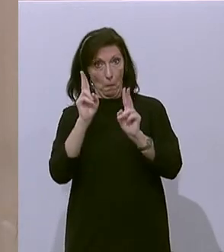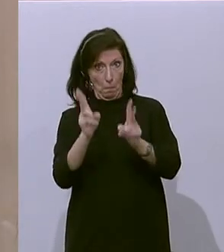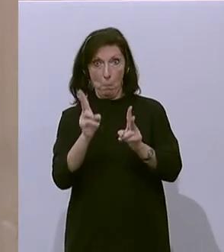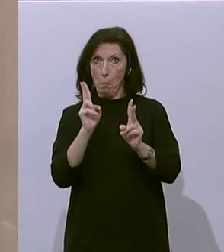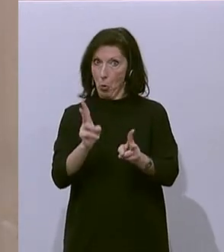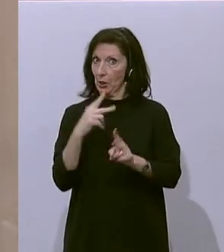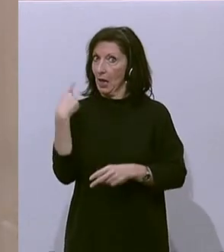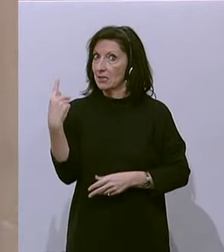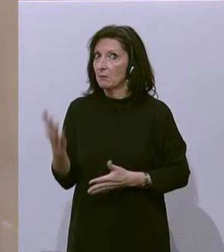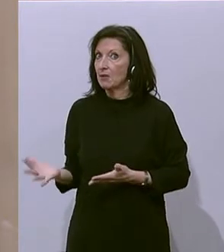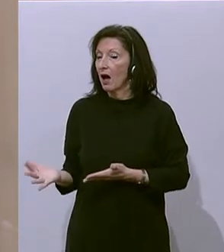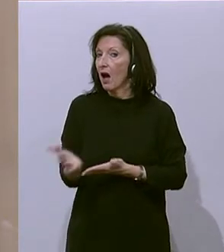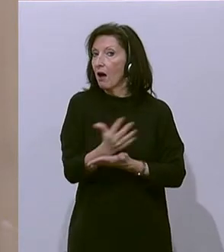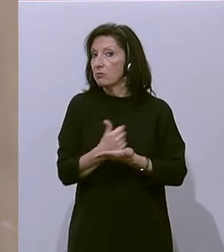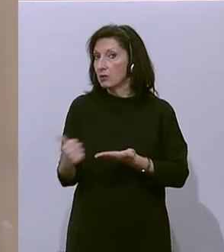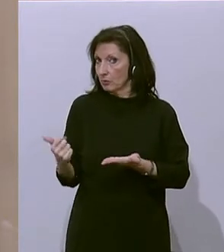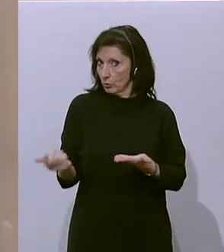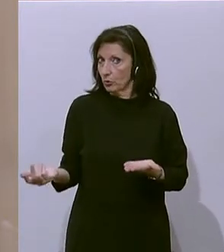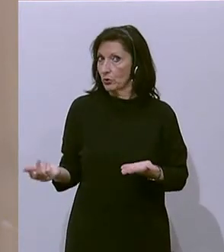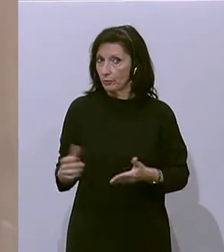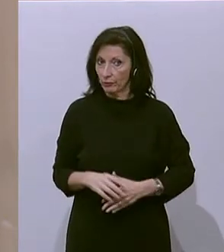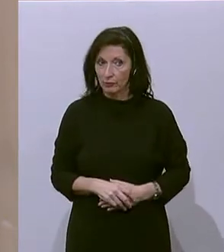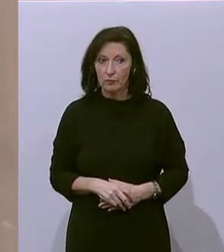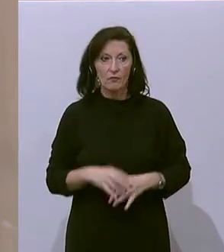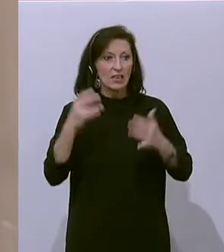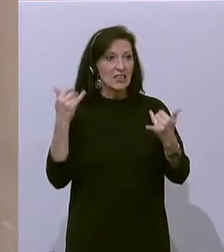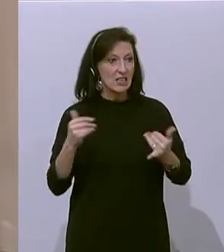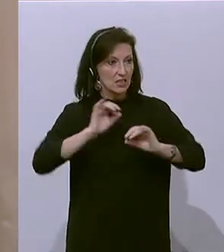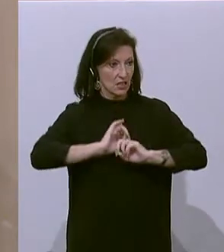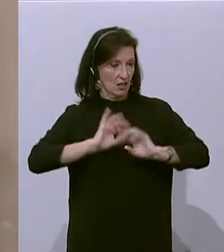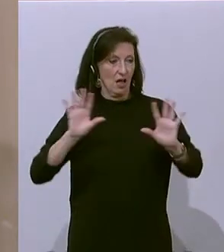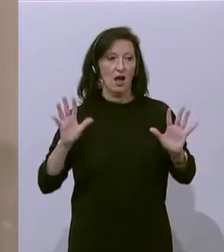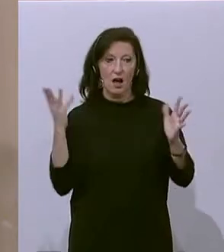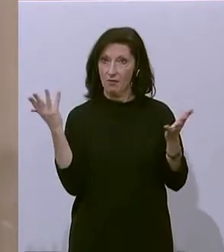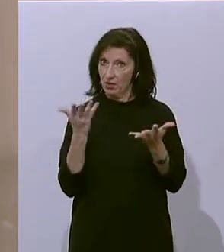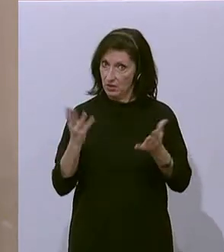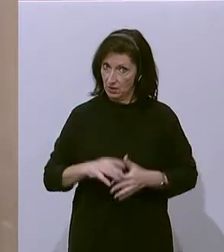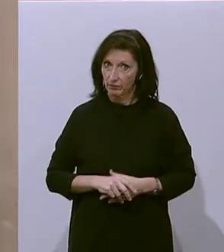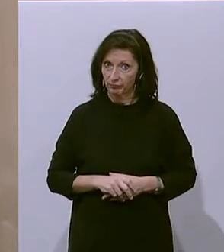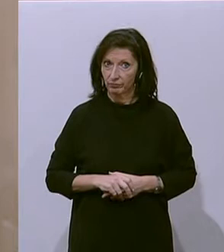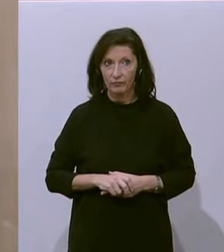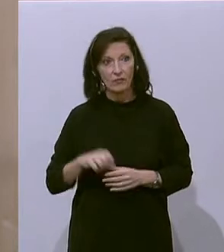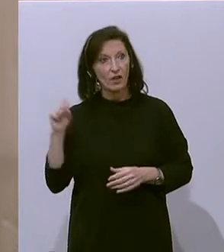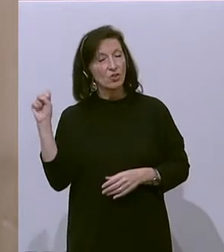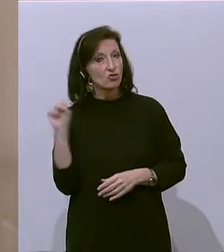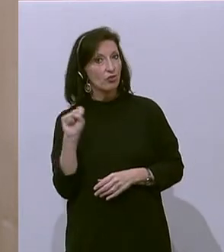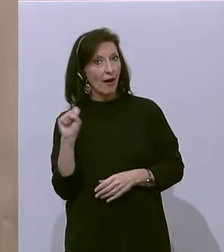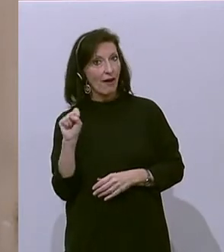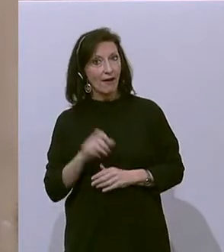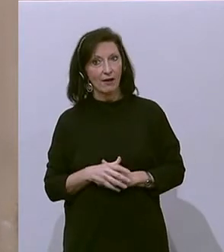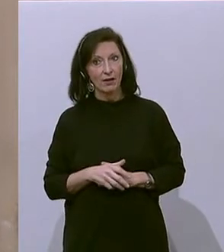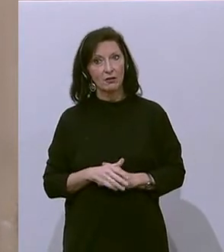Möglichkeit für sich und für ihre Partei. Und fest steht, sehr geehrte Damen und Herren, Strache konnte